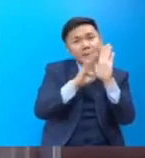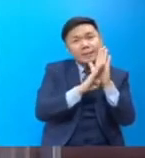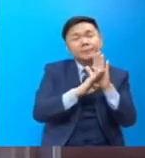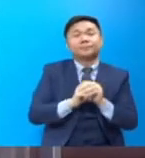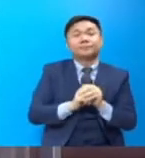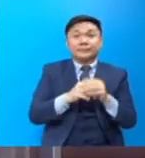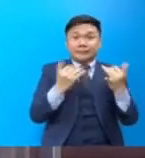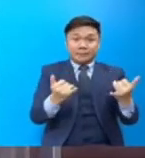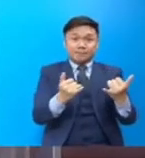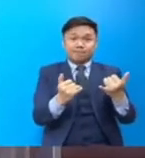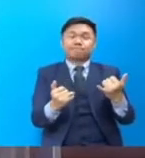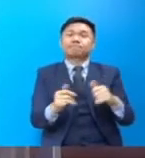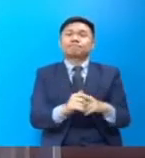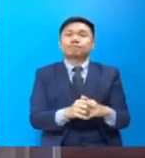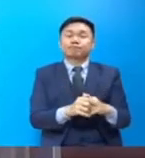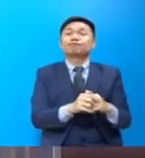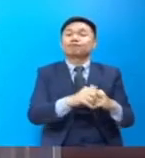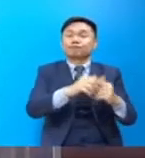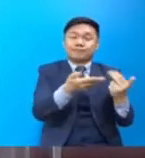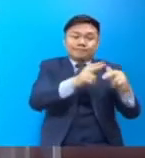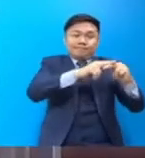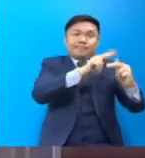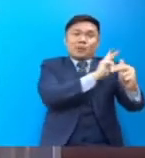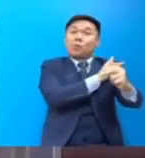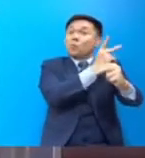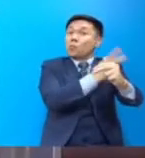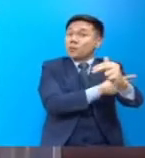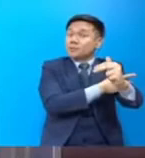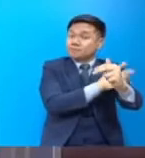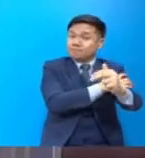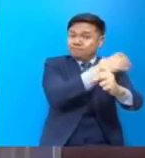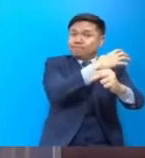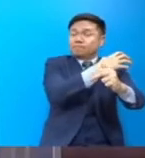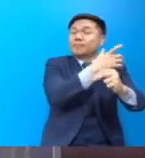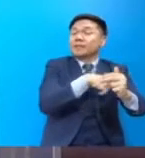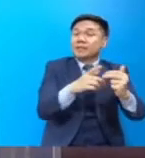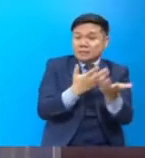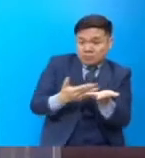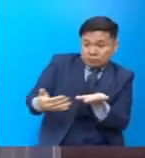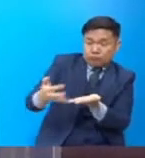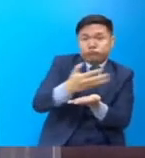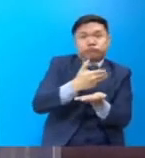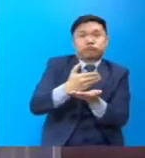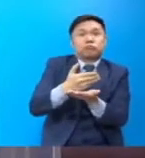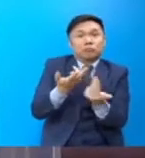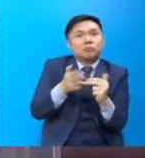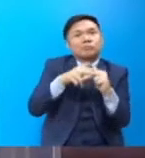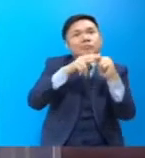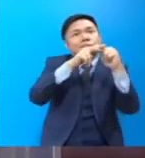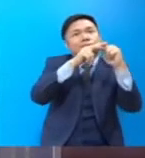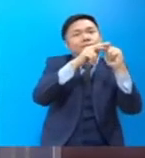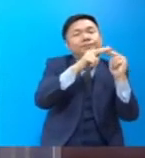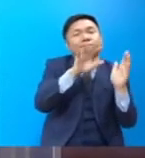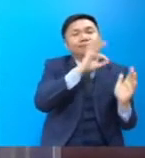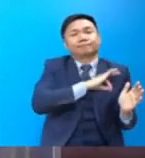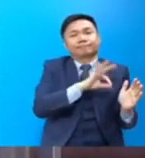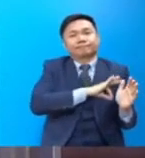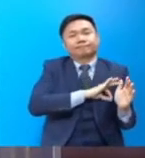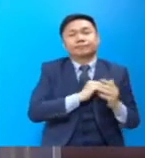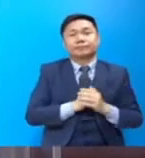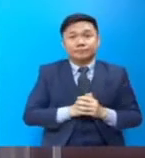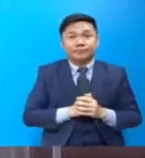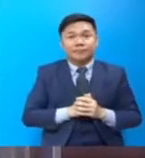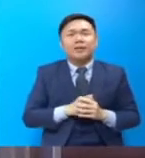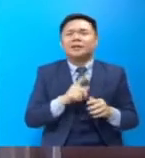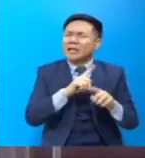dengan penguasa ini saya jangke kita dapat menambahkan lagi pendapat-pendapat custom tersendiri cuma kita sedia Maklum